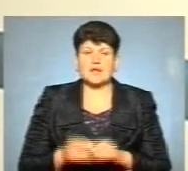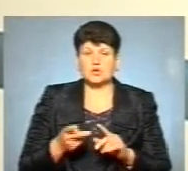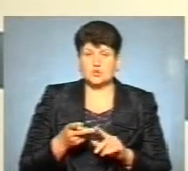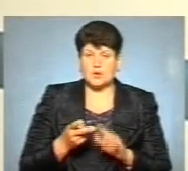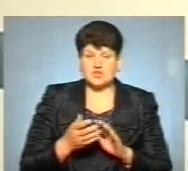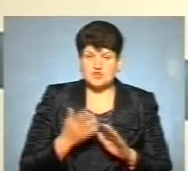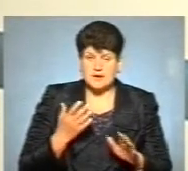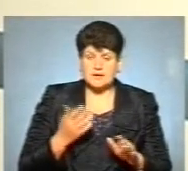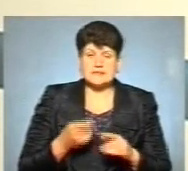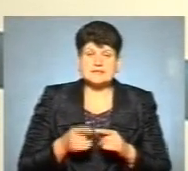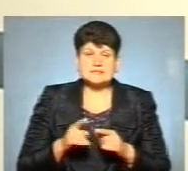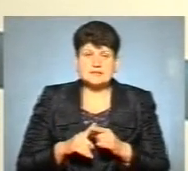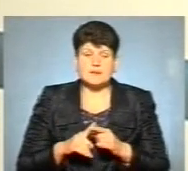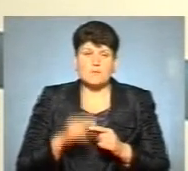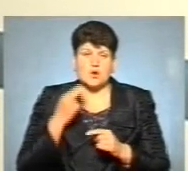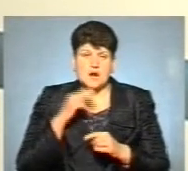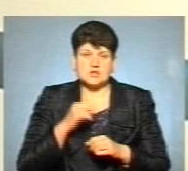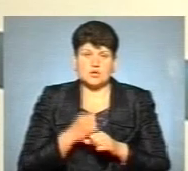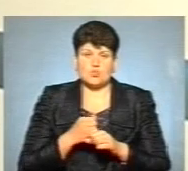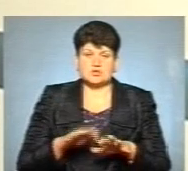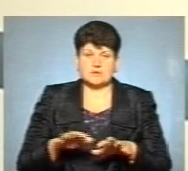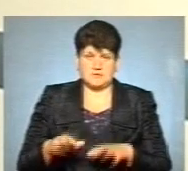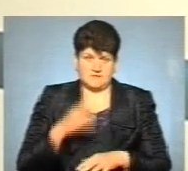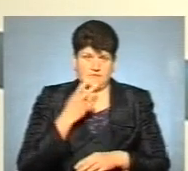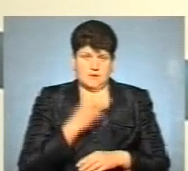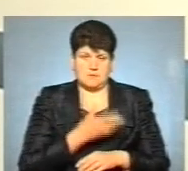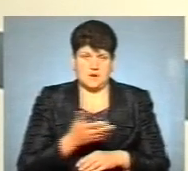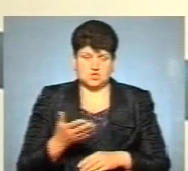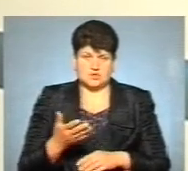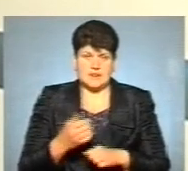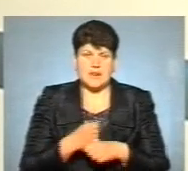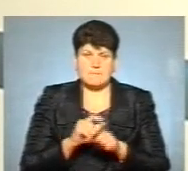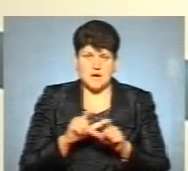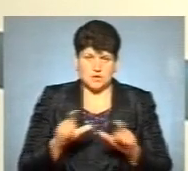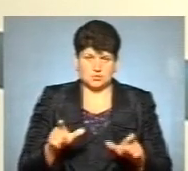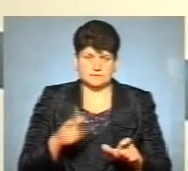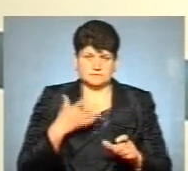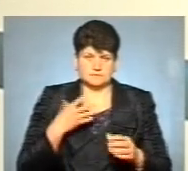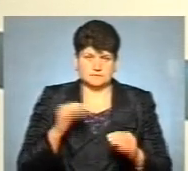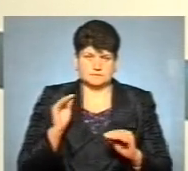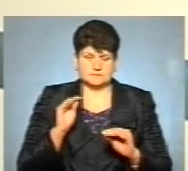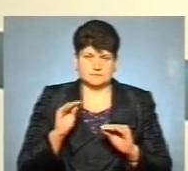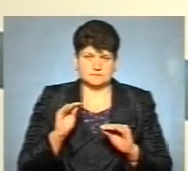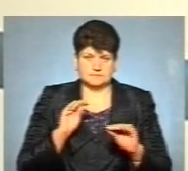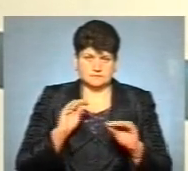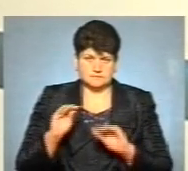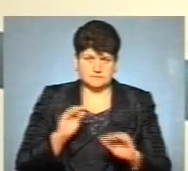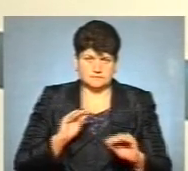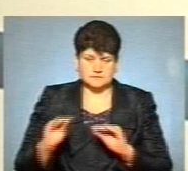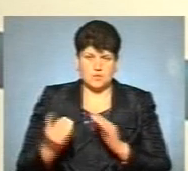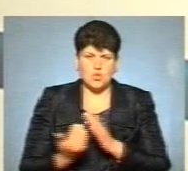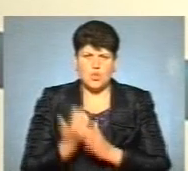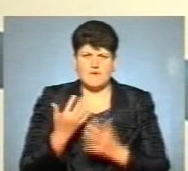це, звичайно, це покращення робочих місць. Ви бачили, лабораторія укомплектована, лабораторія гарна, з новітніми